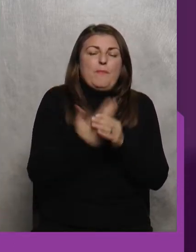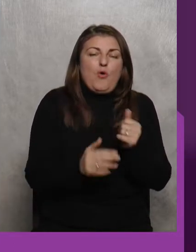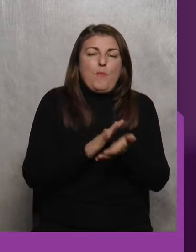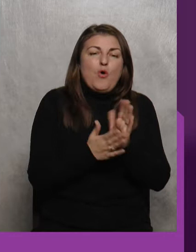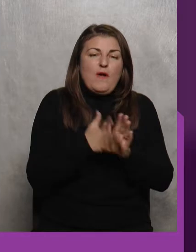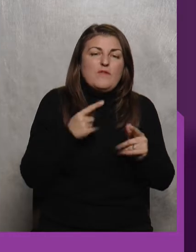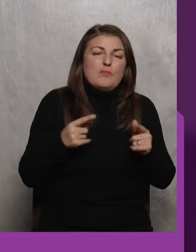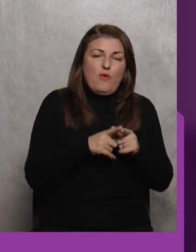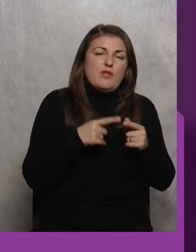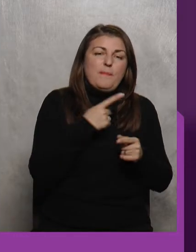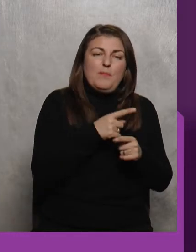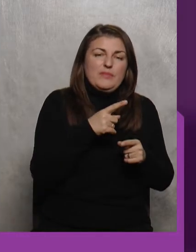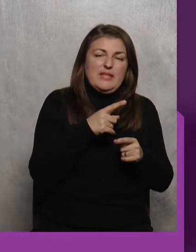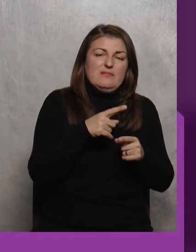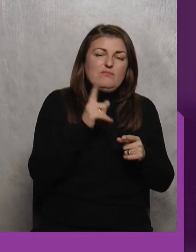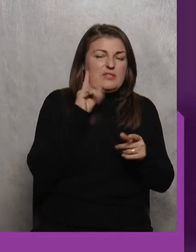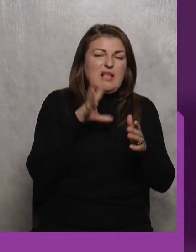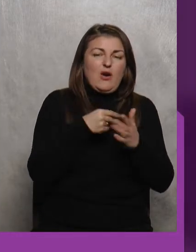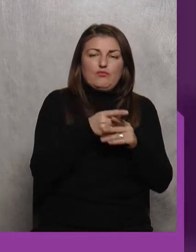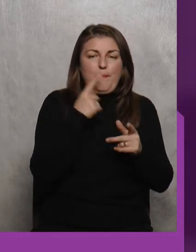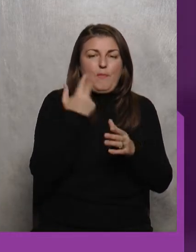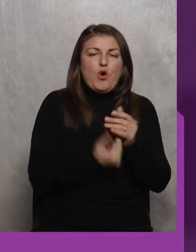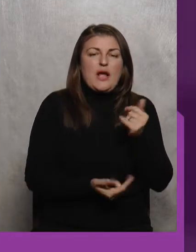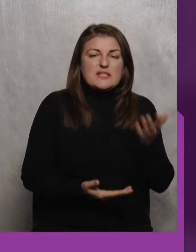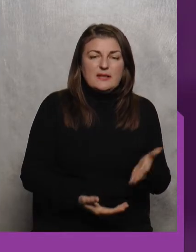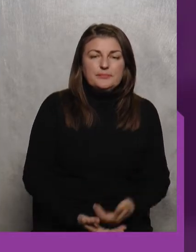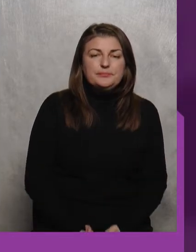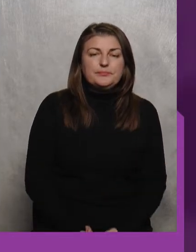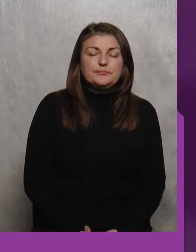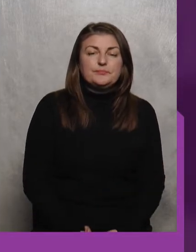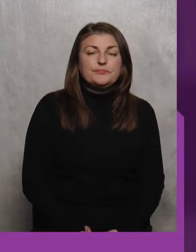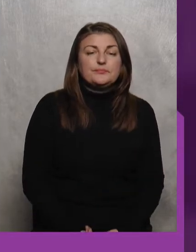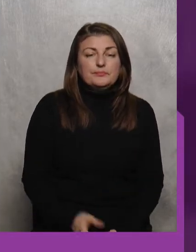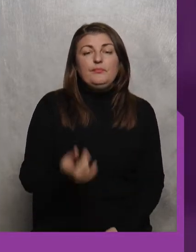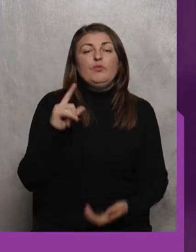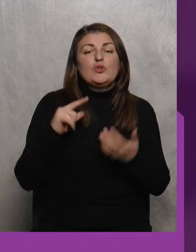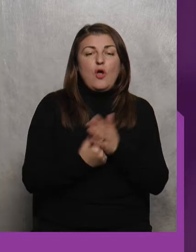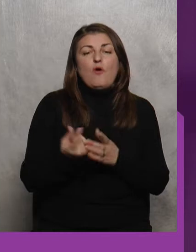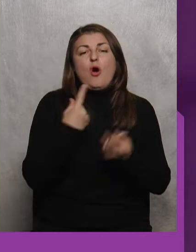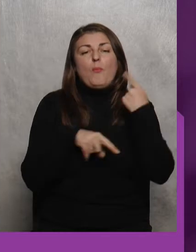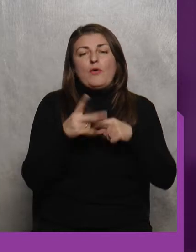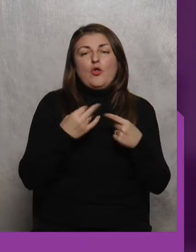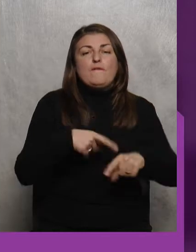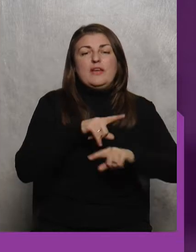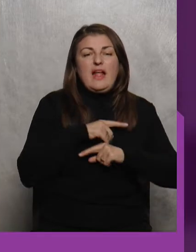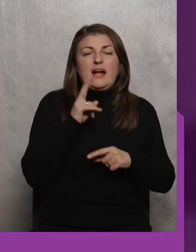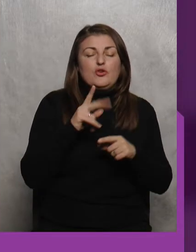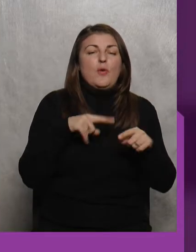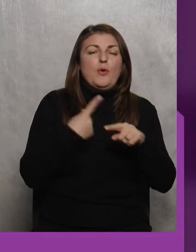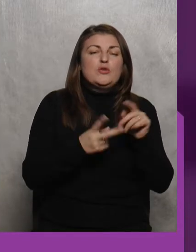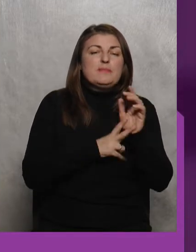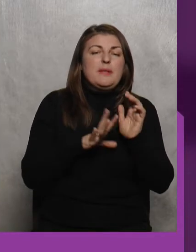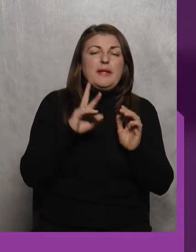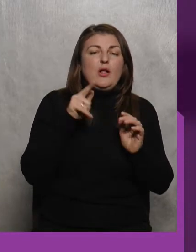положенні, відповідно, йому зарахована поразка. Так, знову повертаємося до фіналу категорії плюс